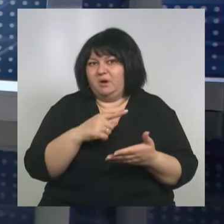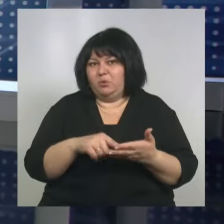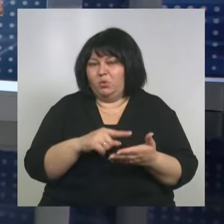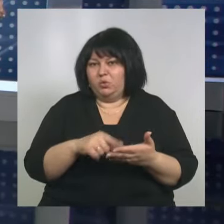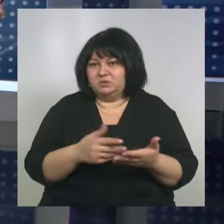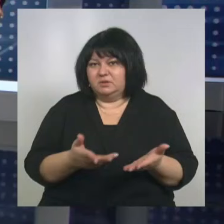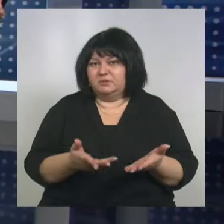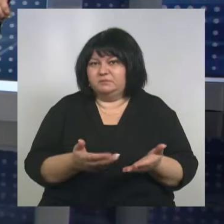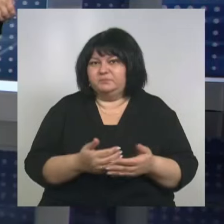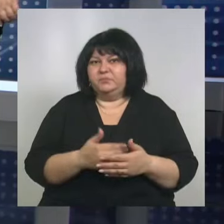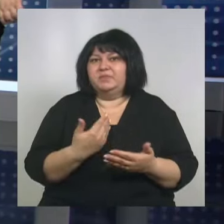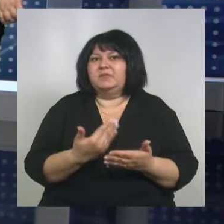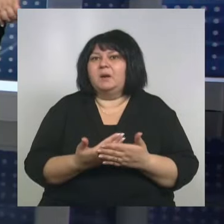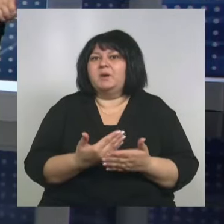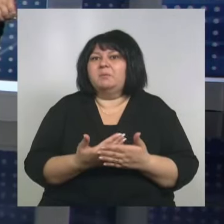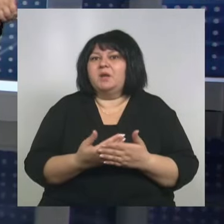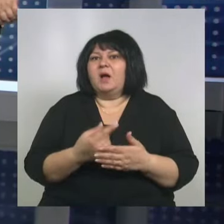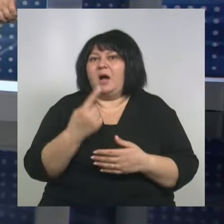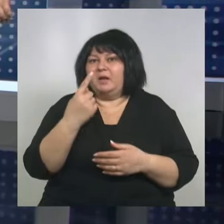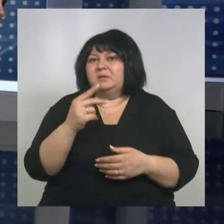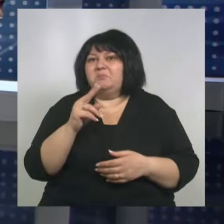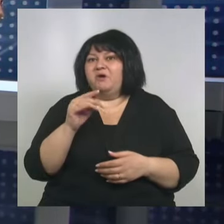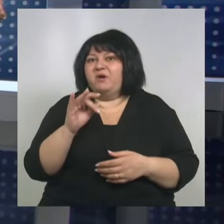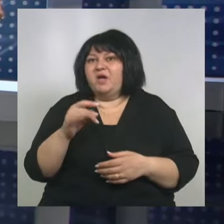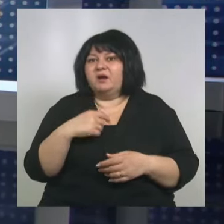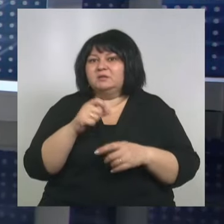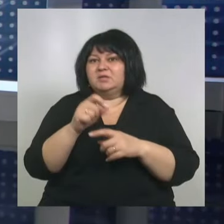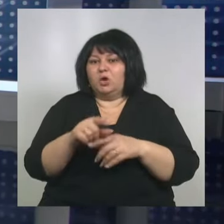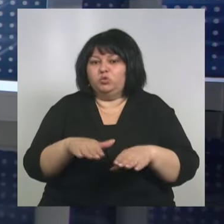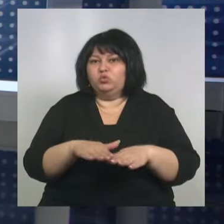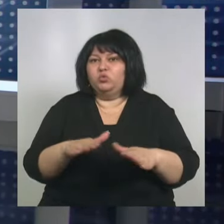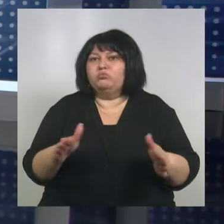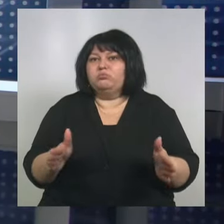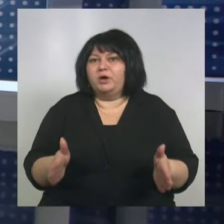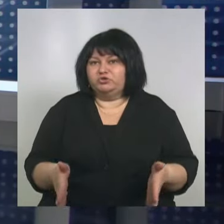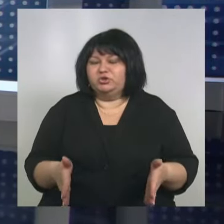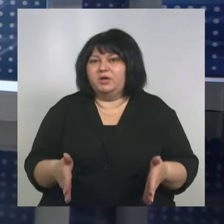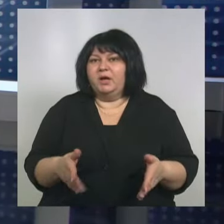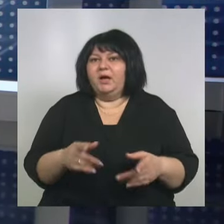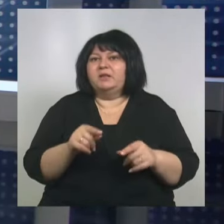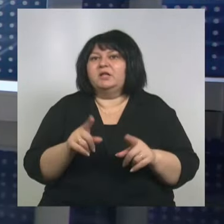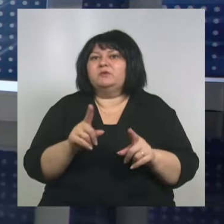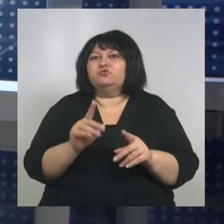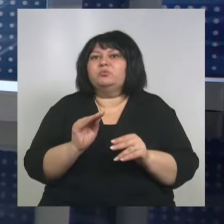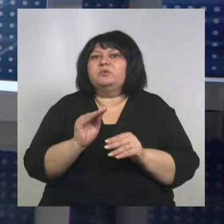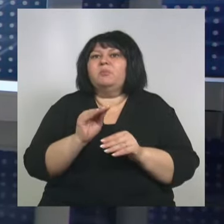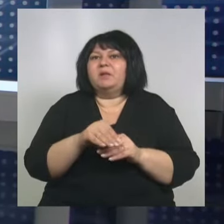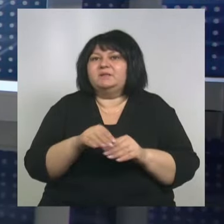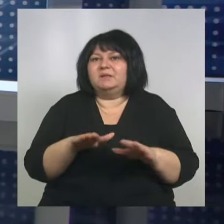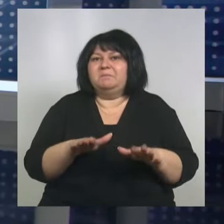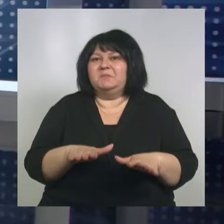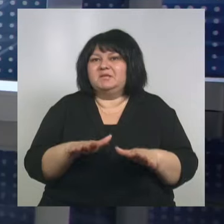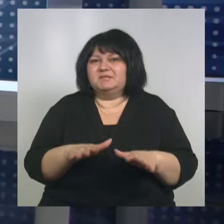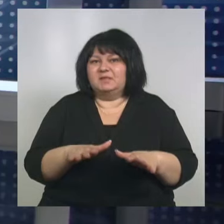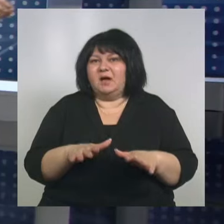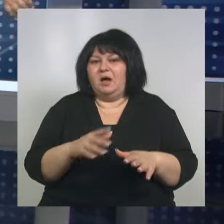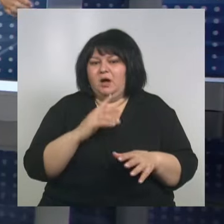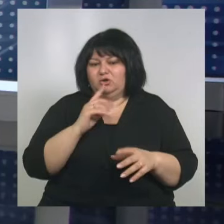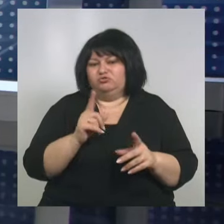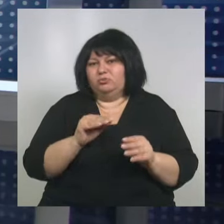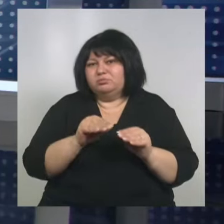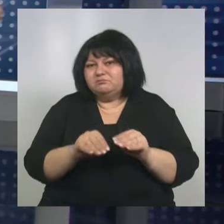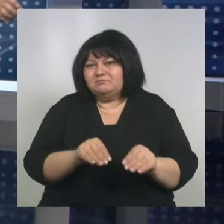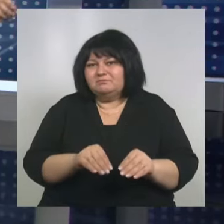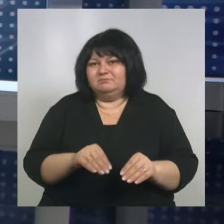вопросов например на один из пвв мы заказали тумбочки Ну для того чтобы дополнительные места для хранения у людей